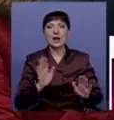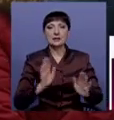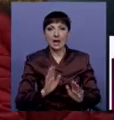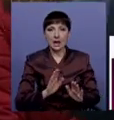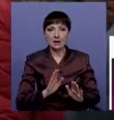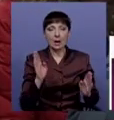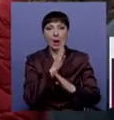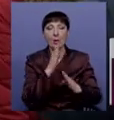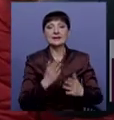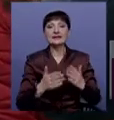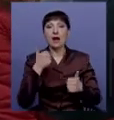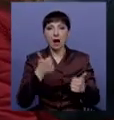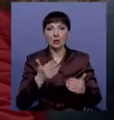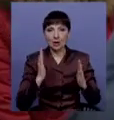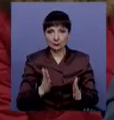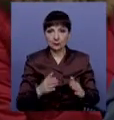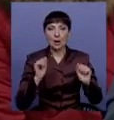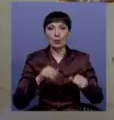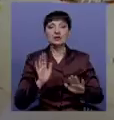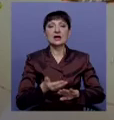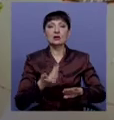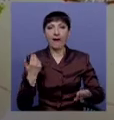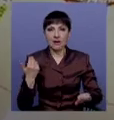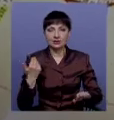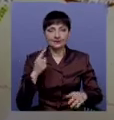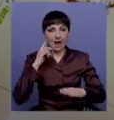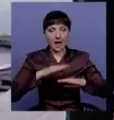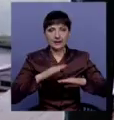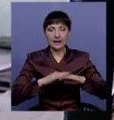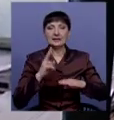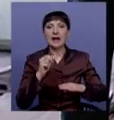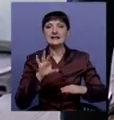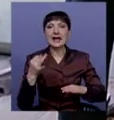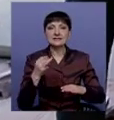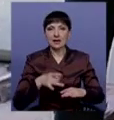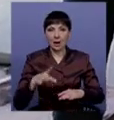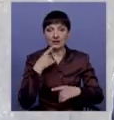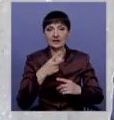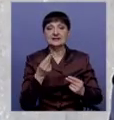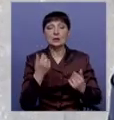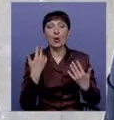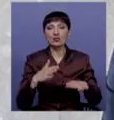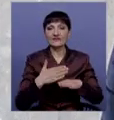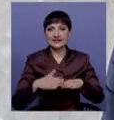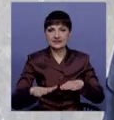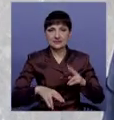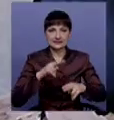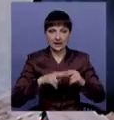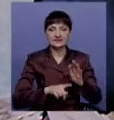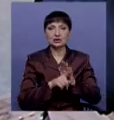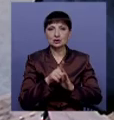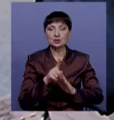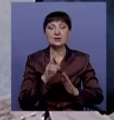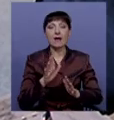погода с хорошей будет можно за раньше в акимате карасайского района заявили что деньги уже выделены и строительство начнется